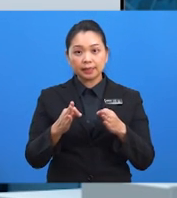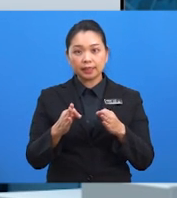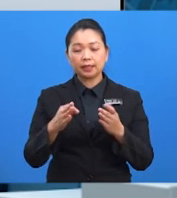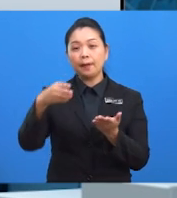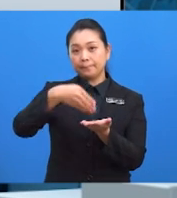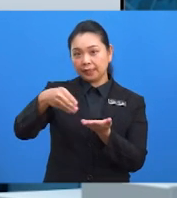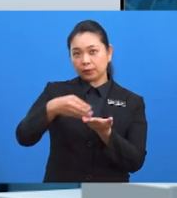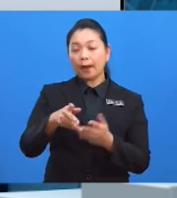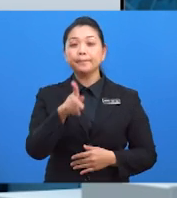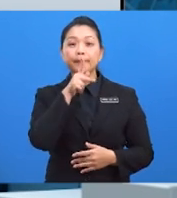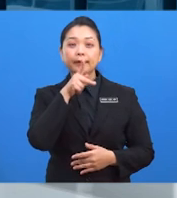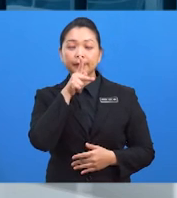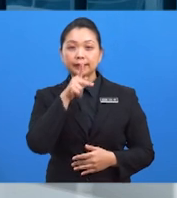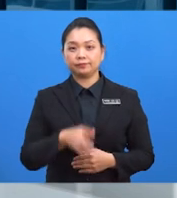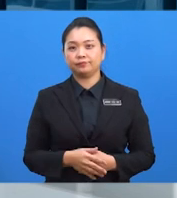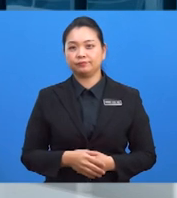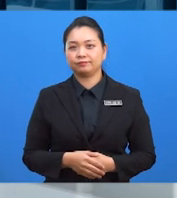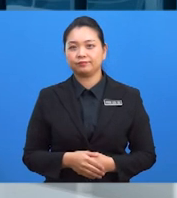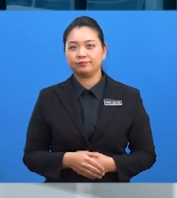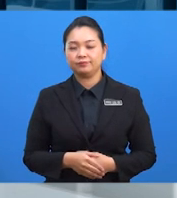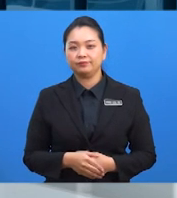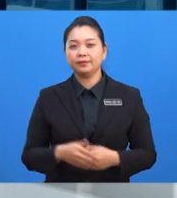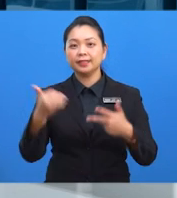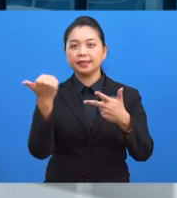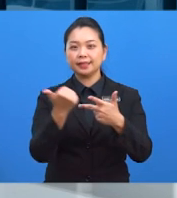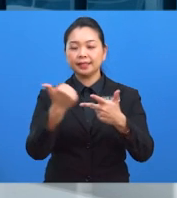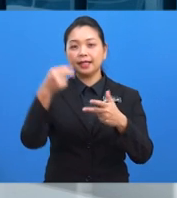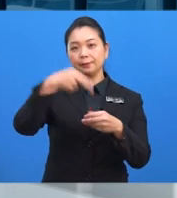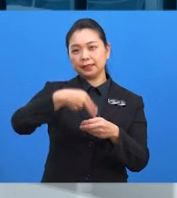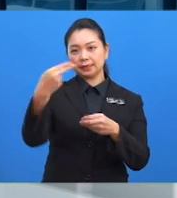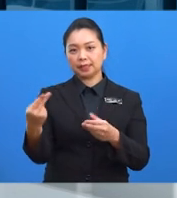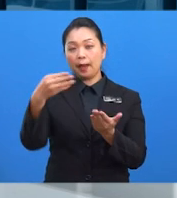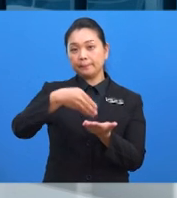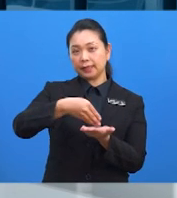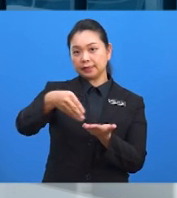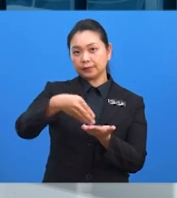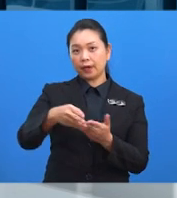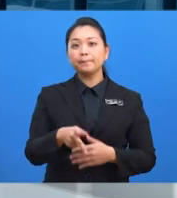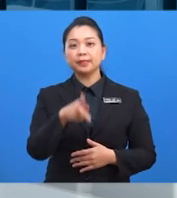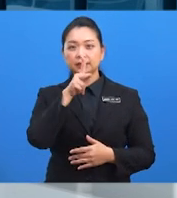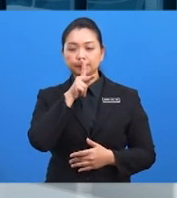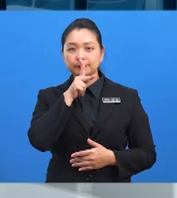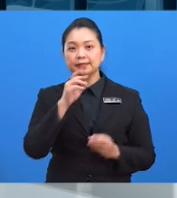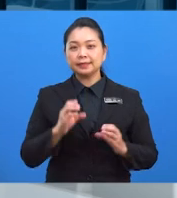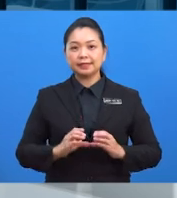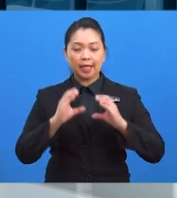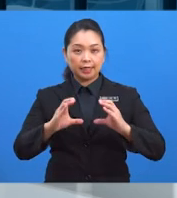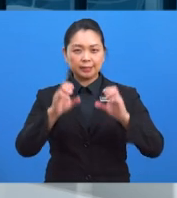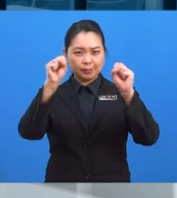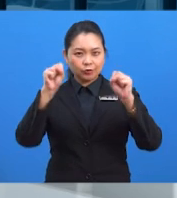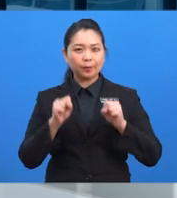belanjawan peribadi. Ketiga, menghasilkan belanjawan peribadi secara